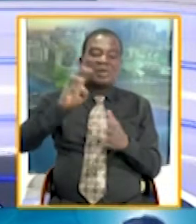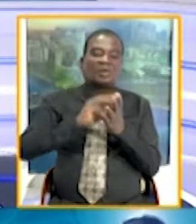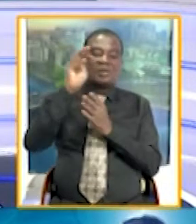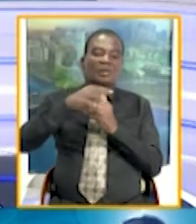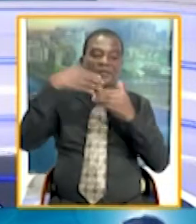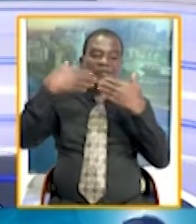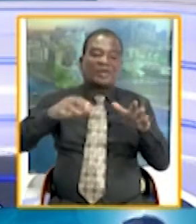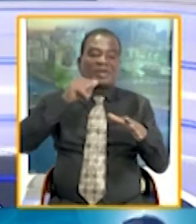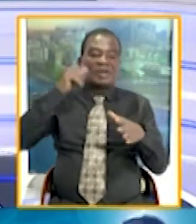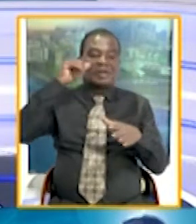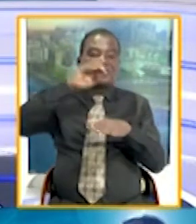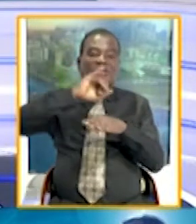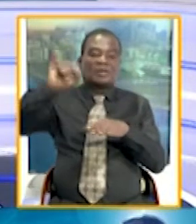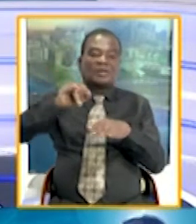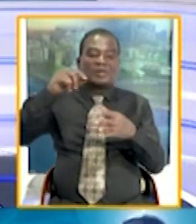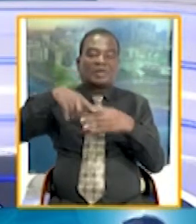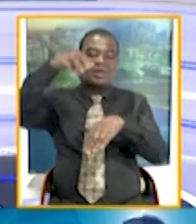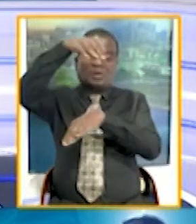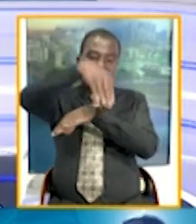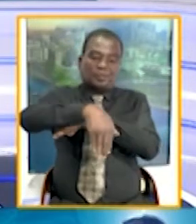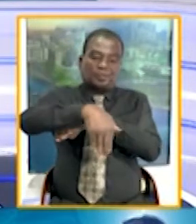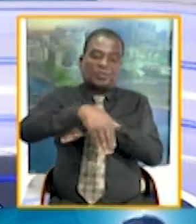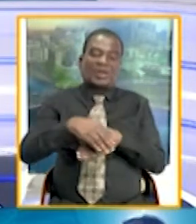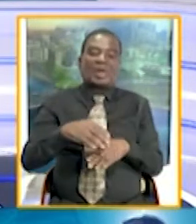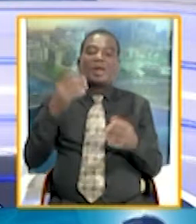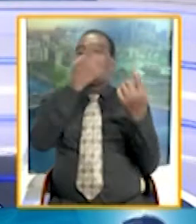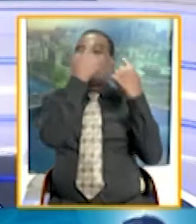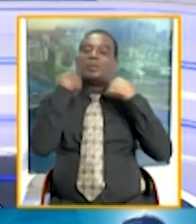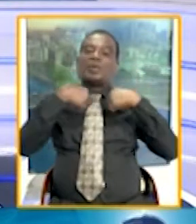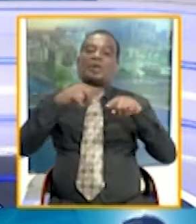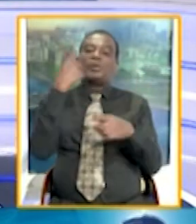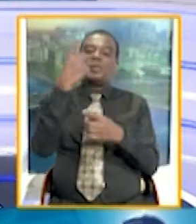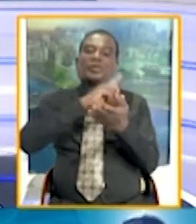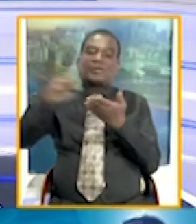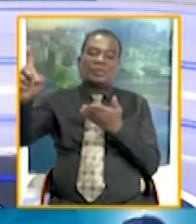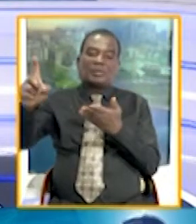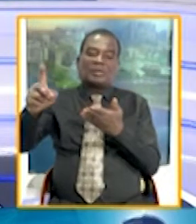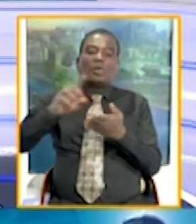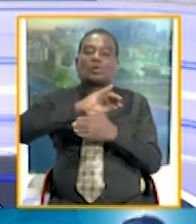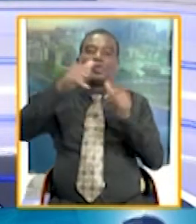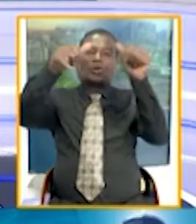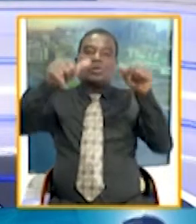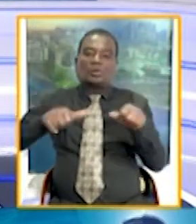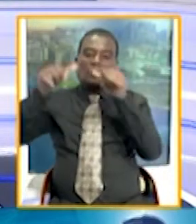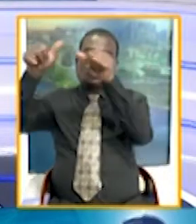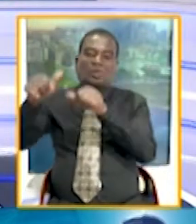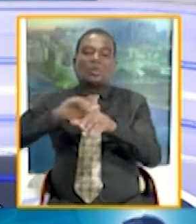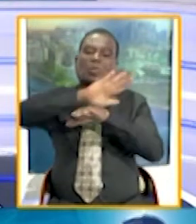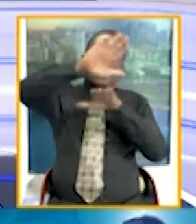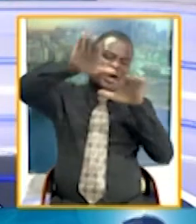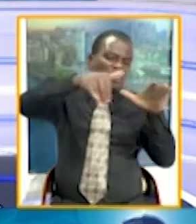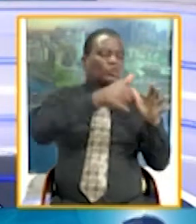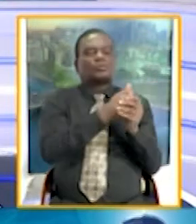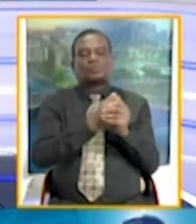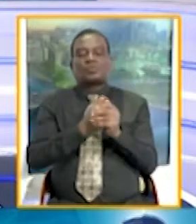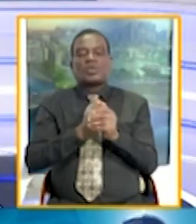jeudi à minuit. Pendant une semaine, les affiches électorales ont fleuri partout. Les caravanes ont sillonné les routes et les meetings de